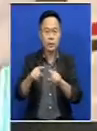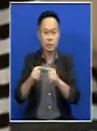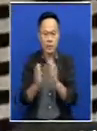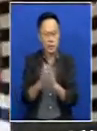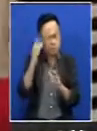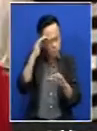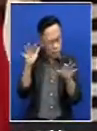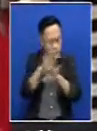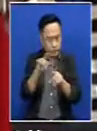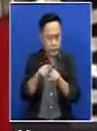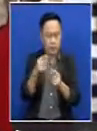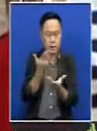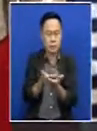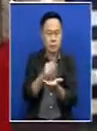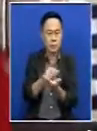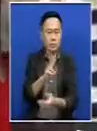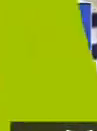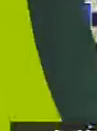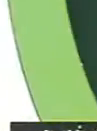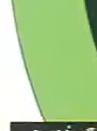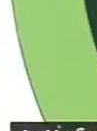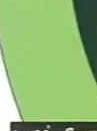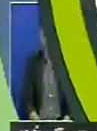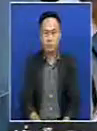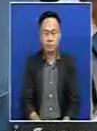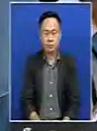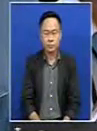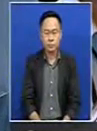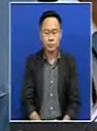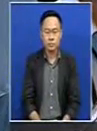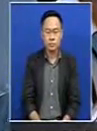มน่าจะไม่มีการขึ้นค่าธรรมเนียมฮะ